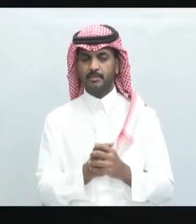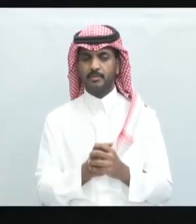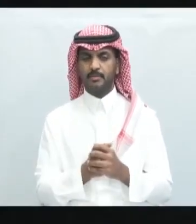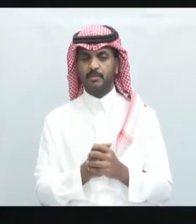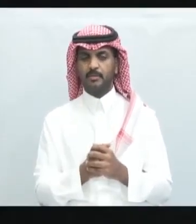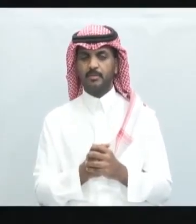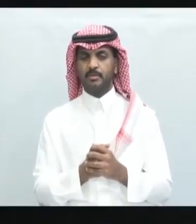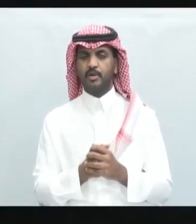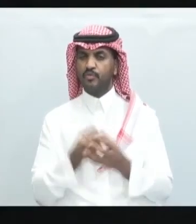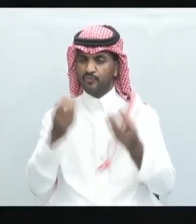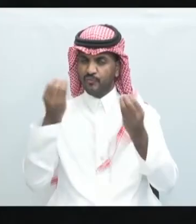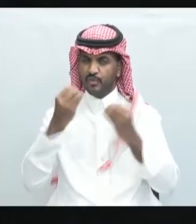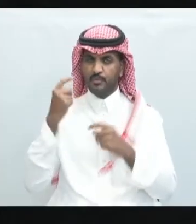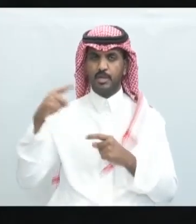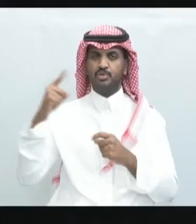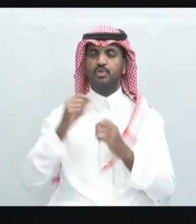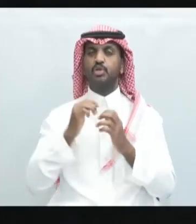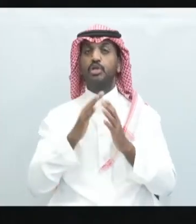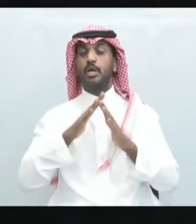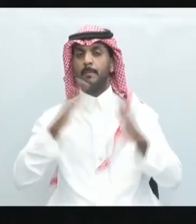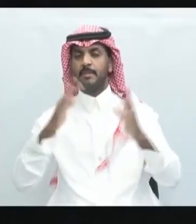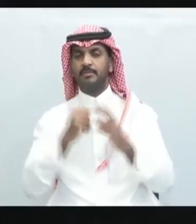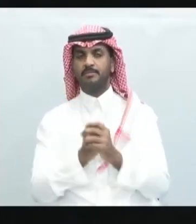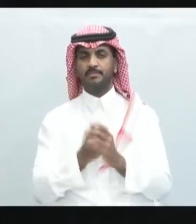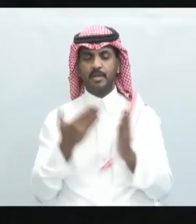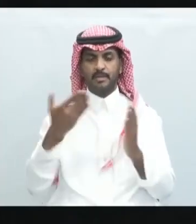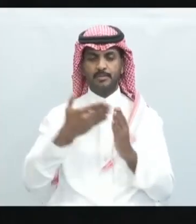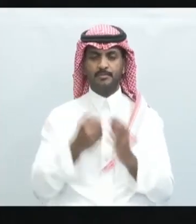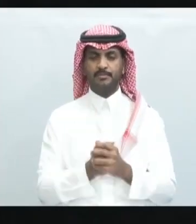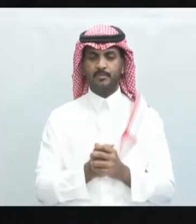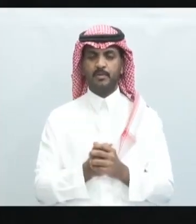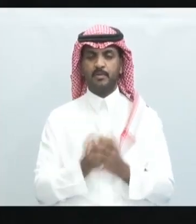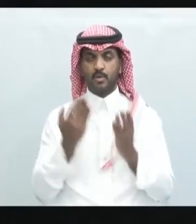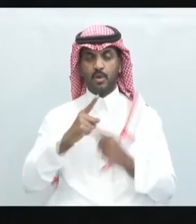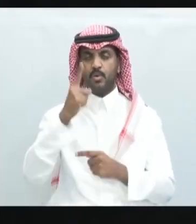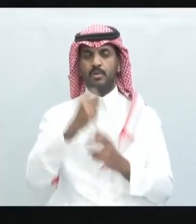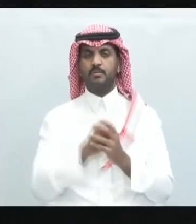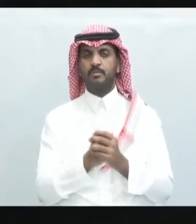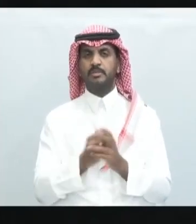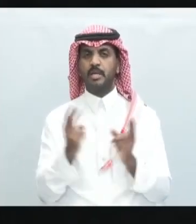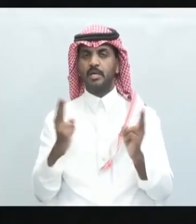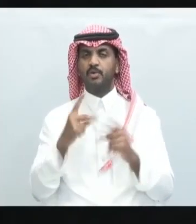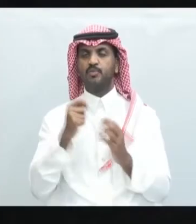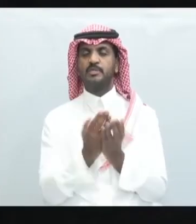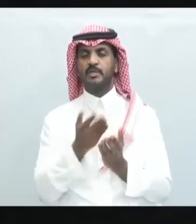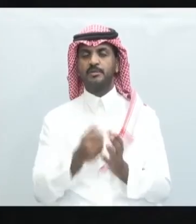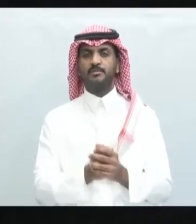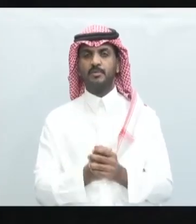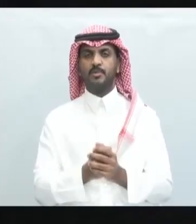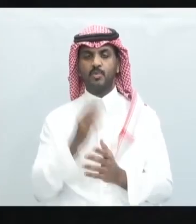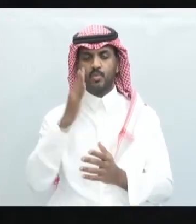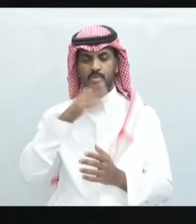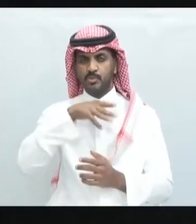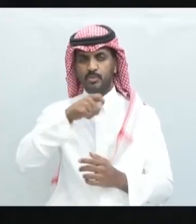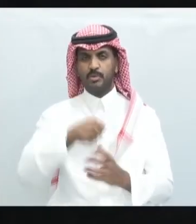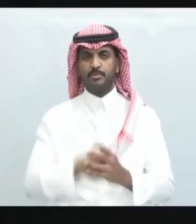يظفر في الاجر الكبير بهذا نكون ولله الحمد انتهينا هذا والله اعلم والتقيكم باذن الله في درس قادم وصلى الله